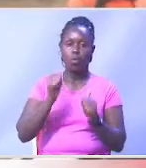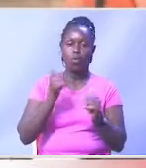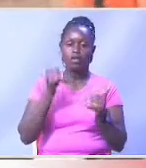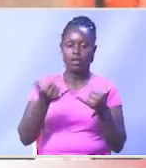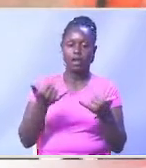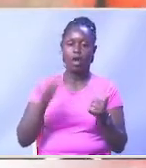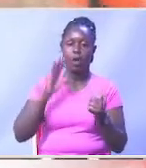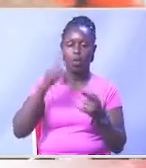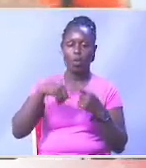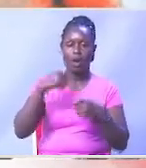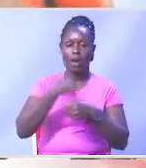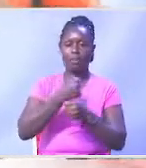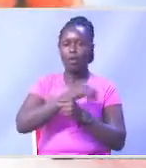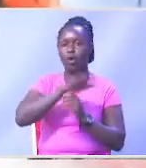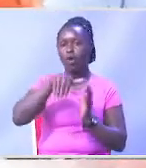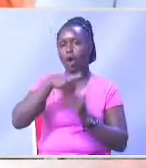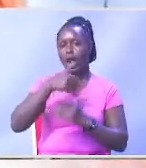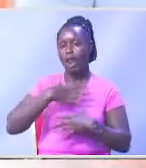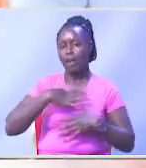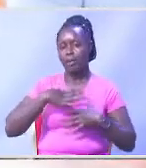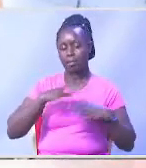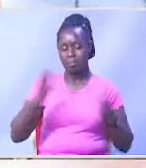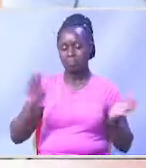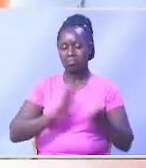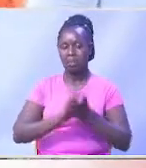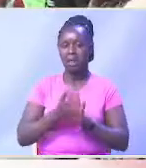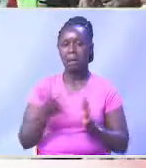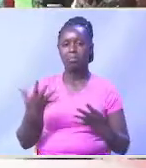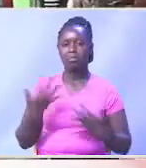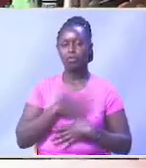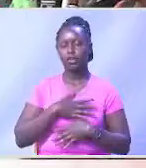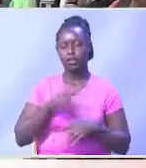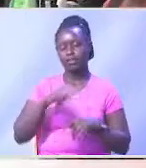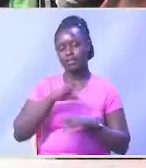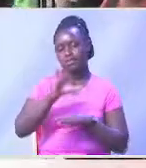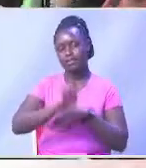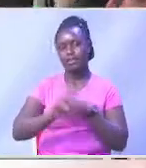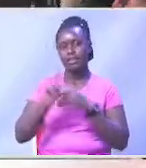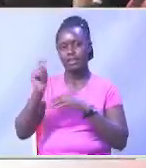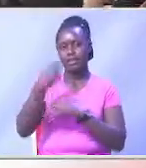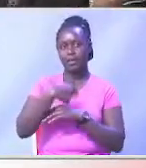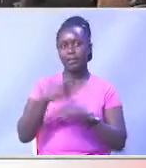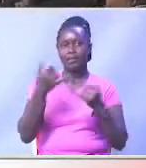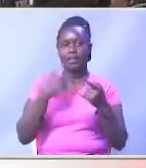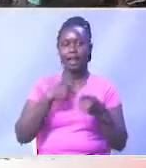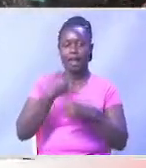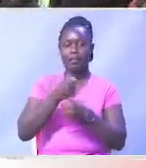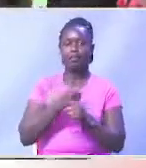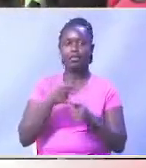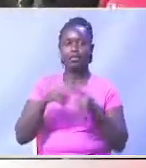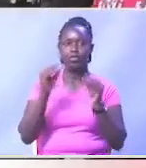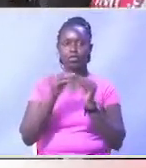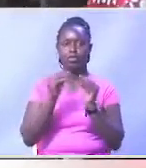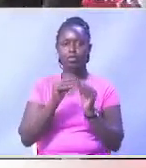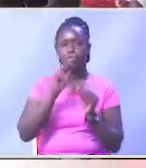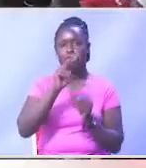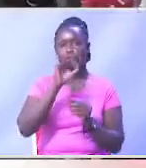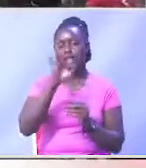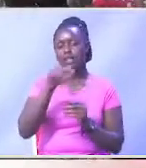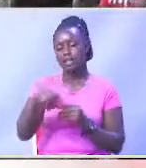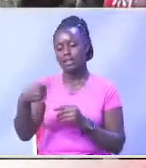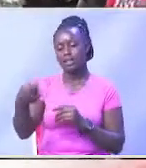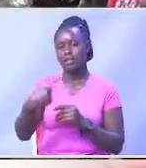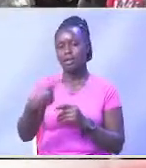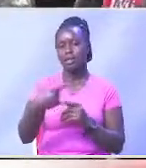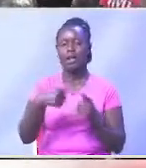utaleta msisimuko wa ardhi katika Kenya hii. ANC delegates are set to meet on 23rd of this month at the